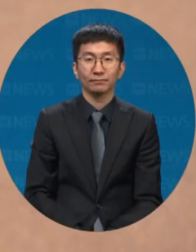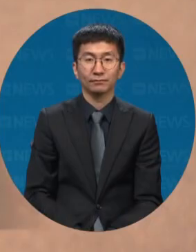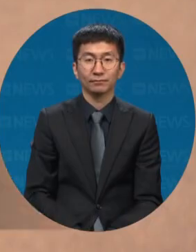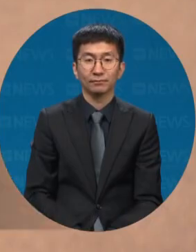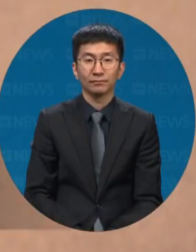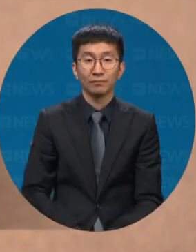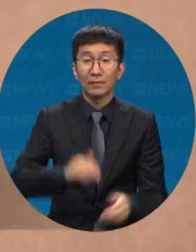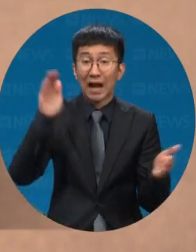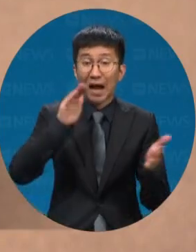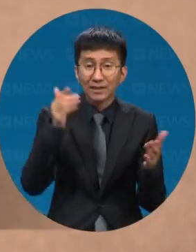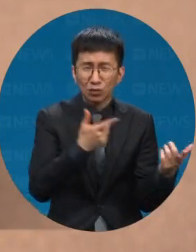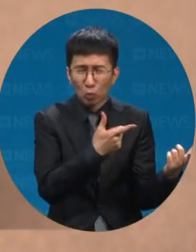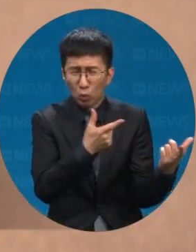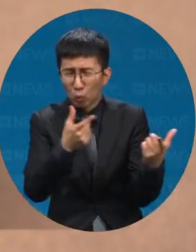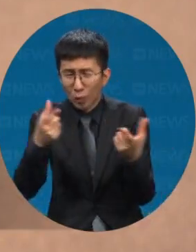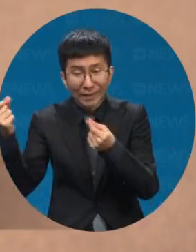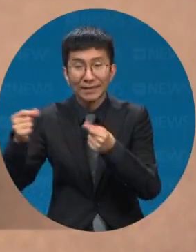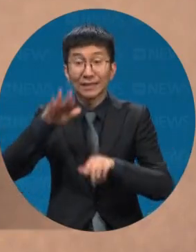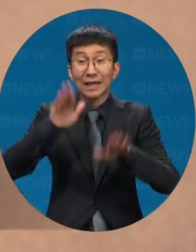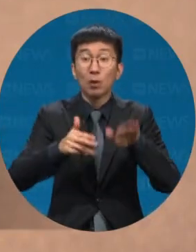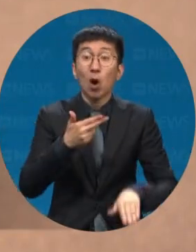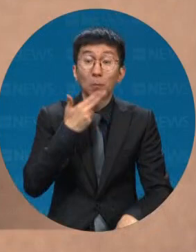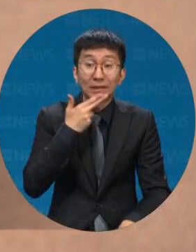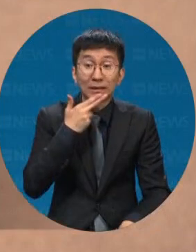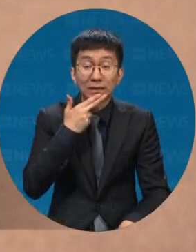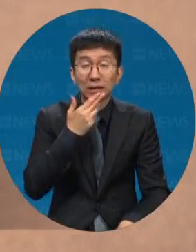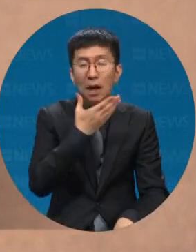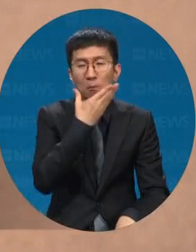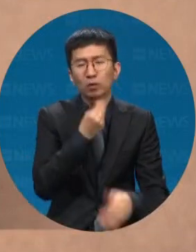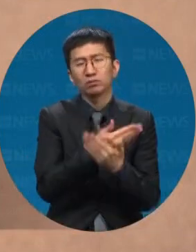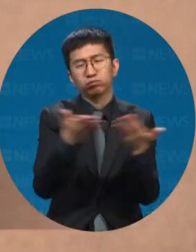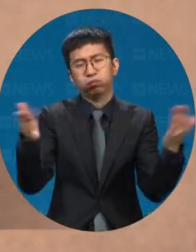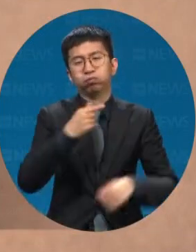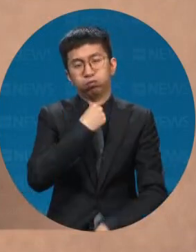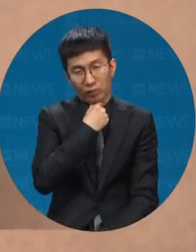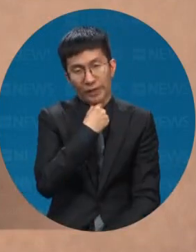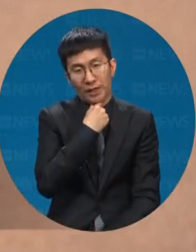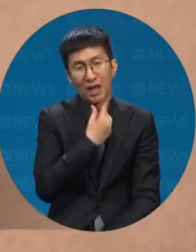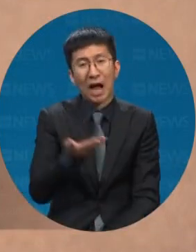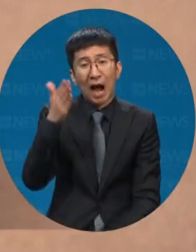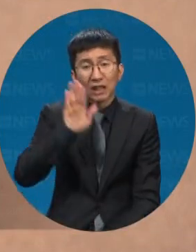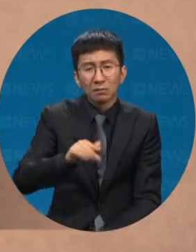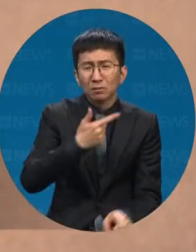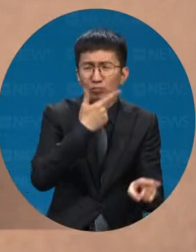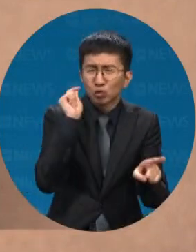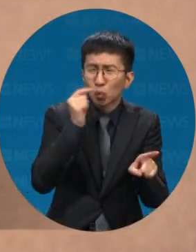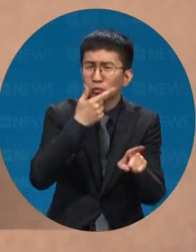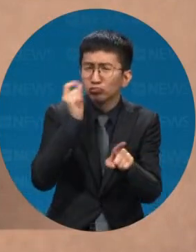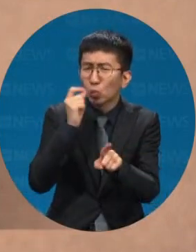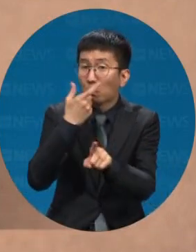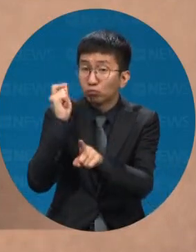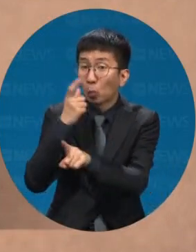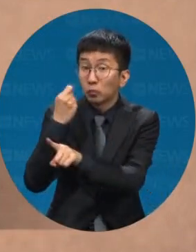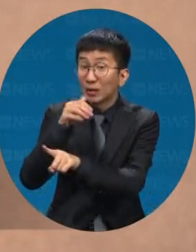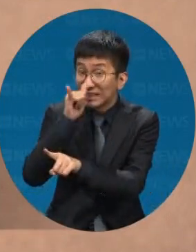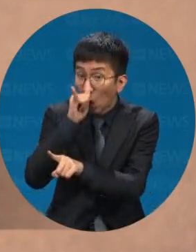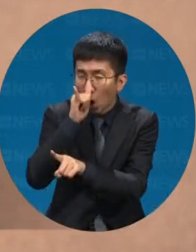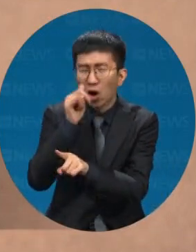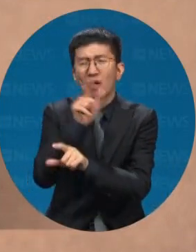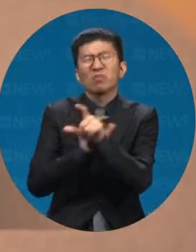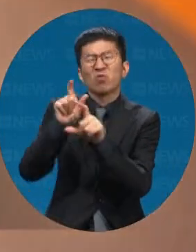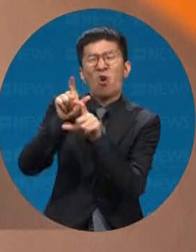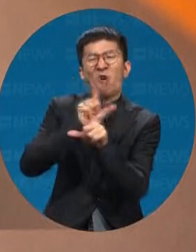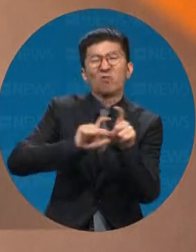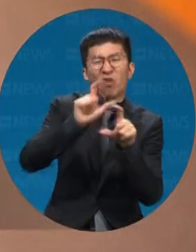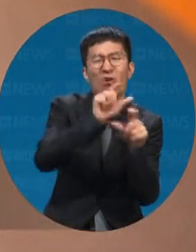모든 학생들에게 차별 없는 그런 복지를 다시 행을 했지만 또 더 어려운 학생들은 또 그게 맞춤형 으로 더 지원을 해야